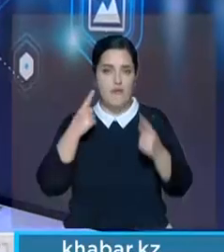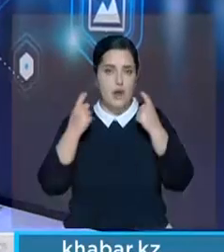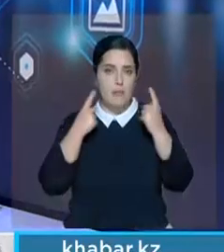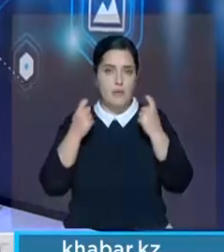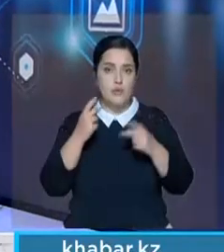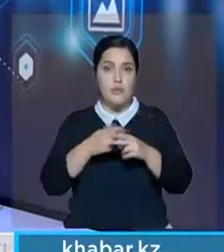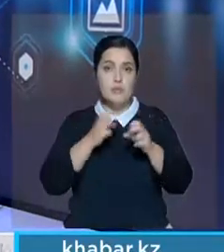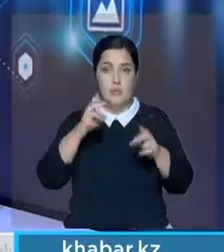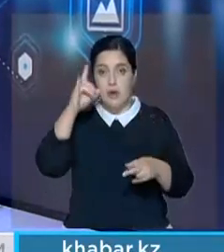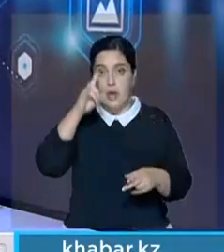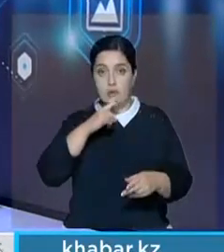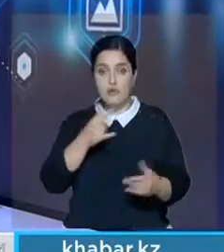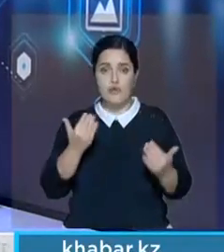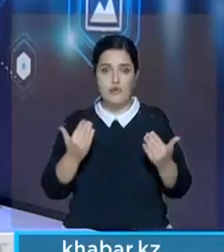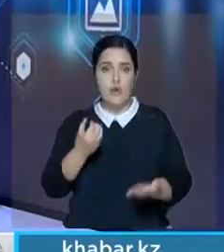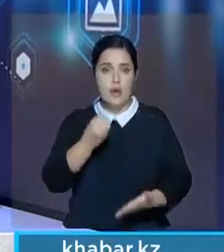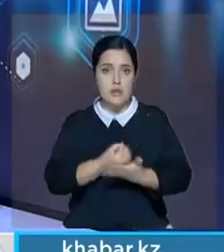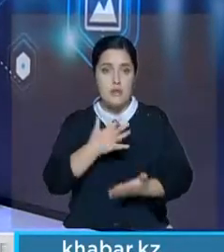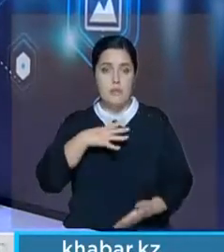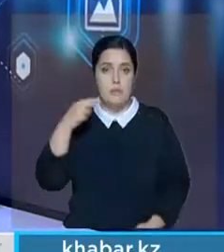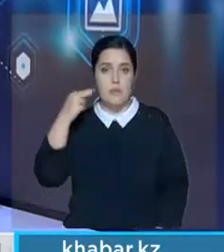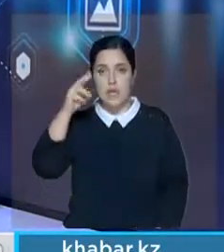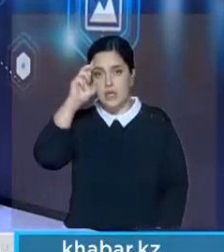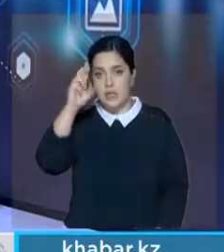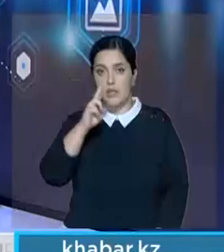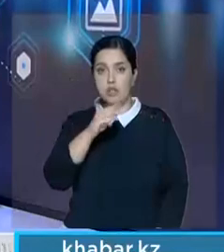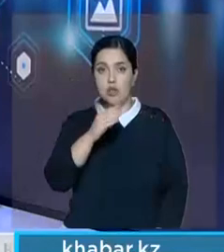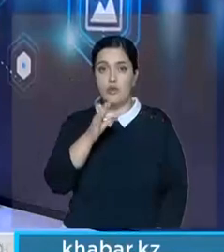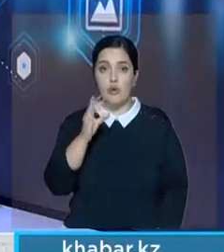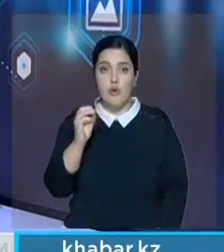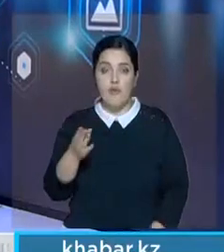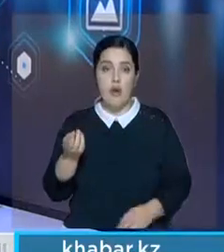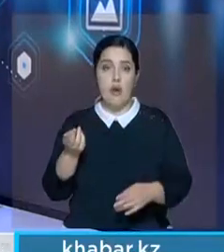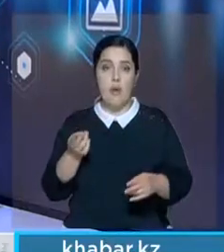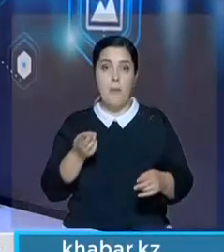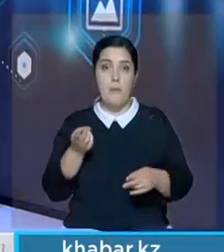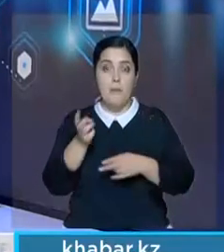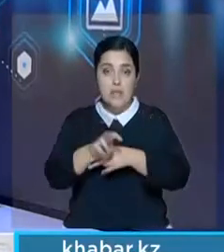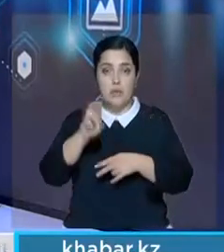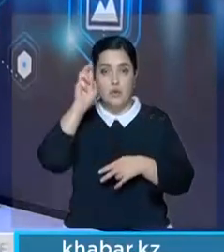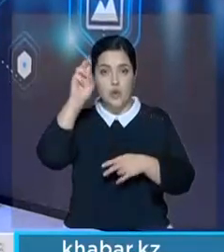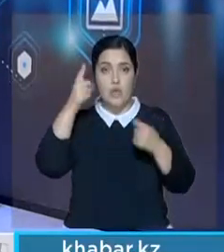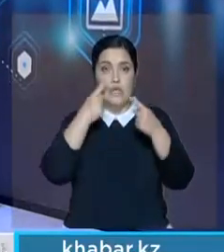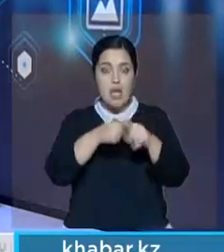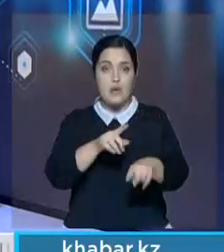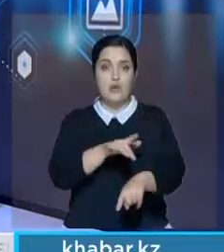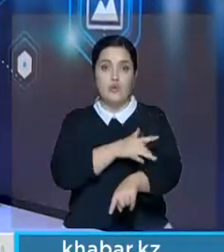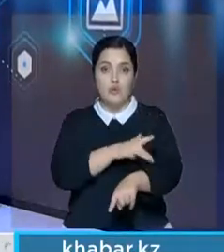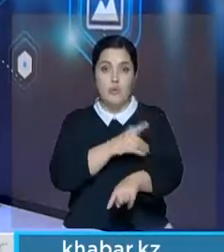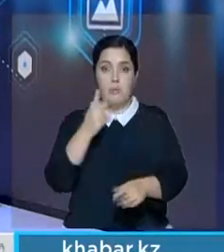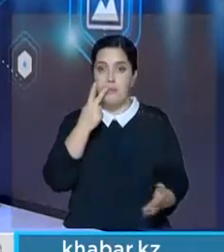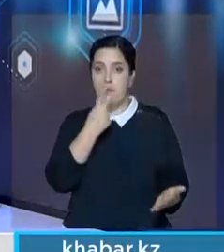Информационную безопасность Казахстана сегодня оценил президент страны. Касым-Жомарт Токаев посетил государственную техническую службу, где